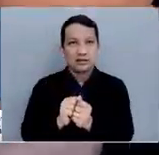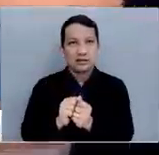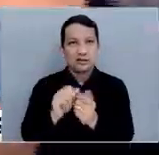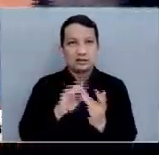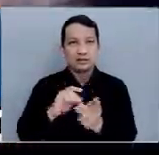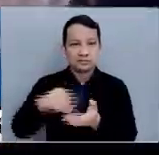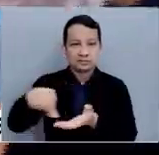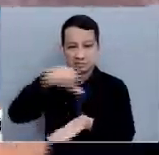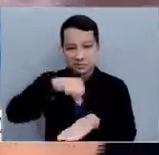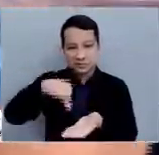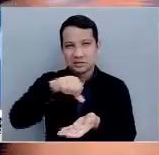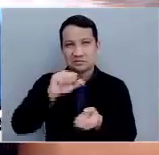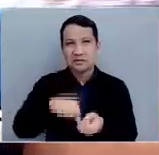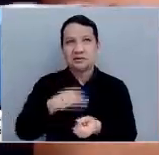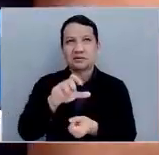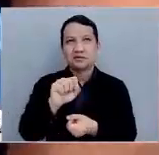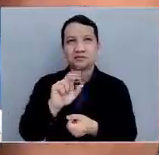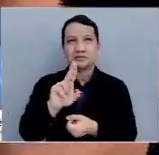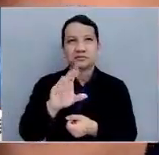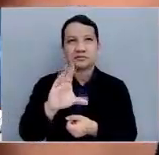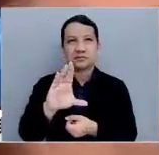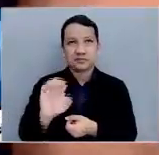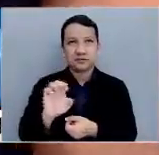sauce. Mm-hmm. Ang sarap ng pusit. Yes.